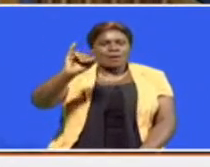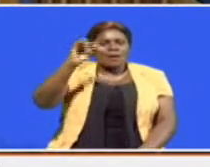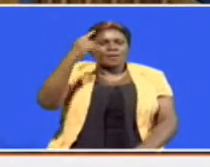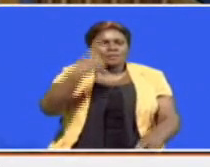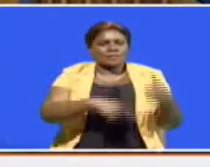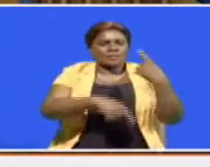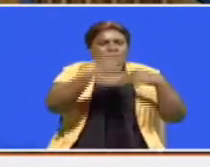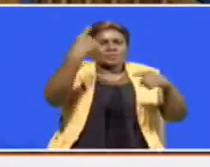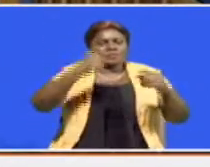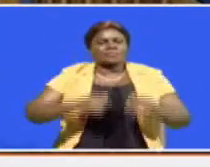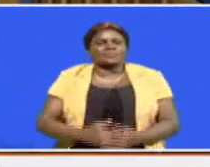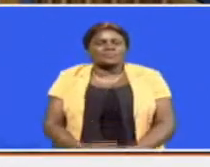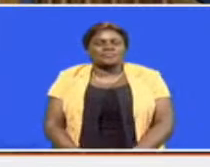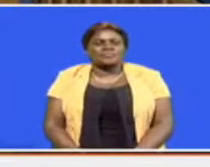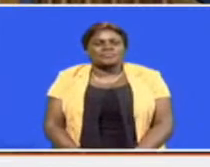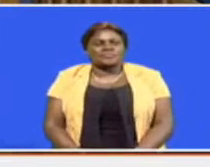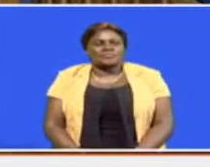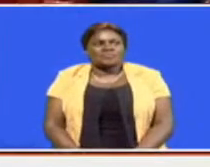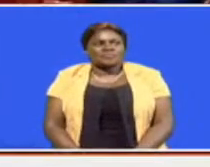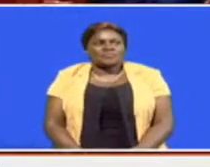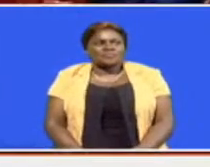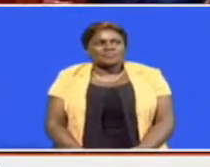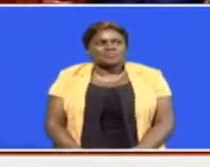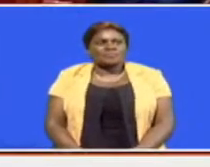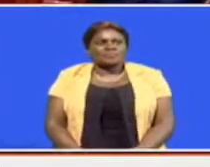The eyes have it.